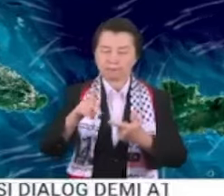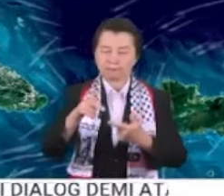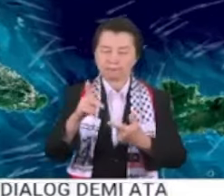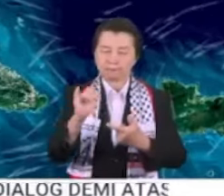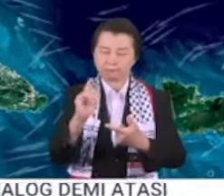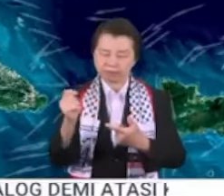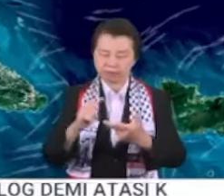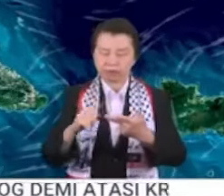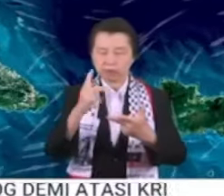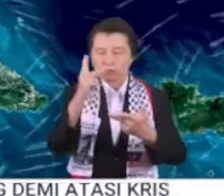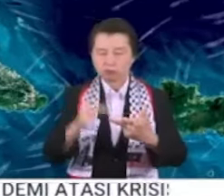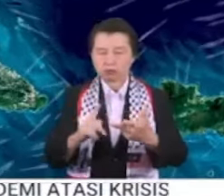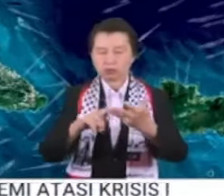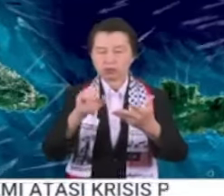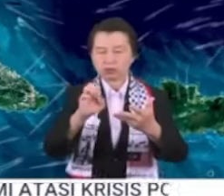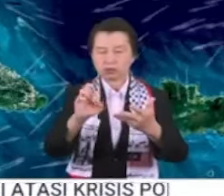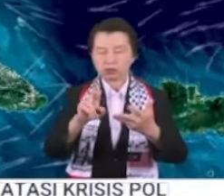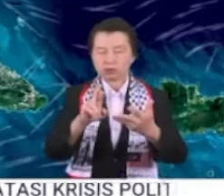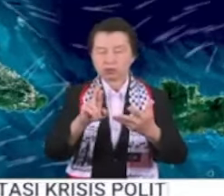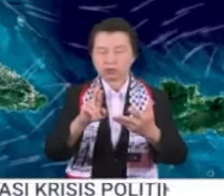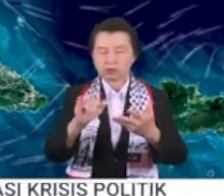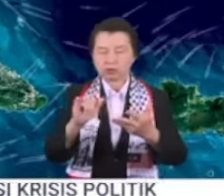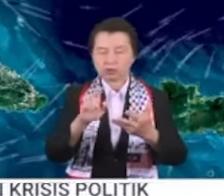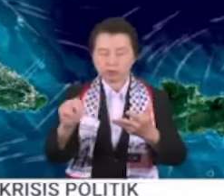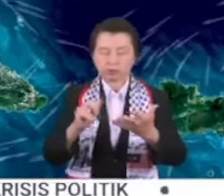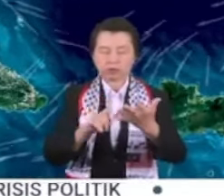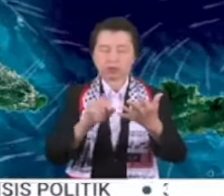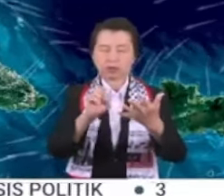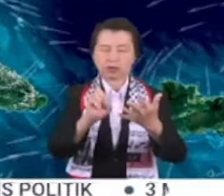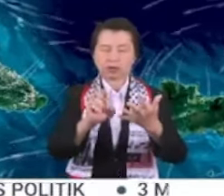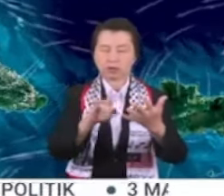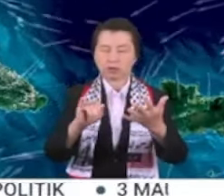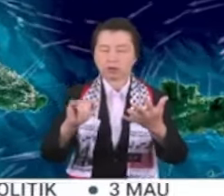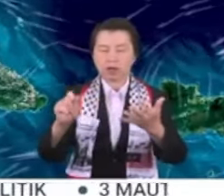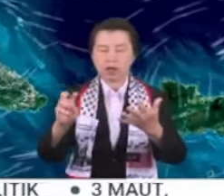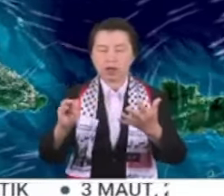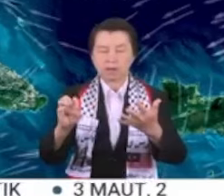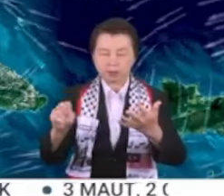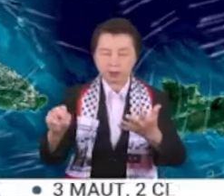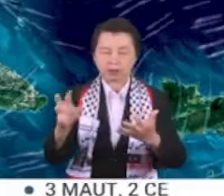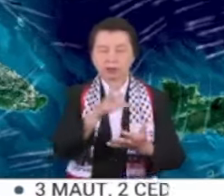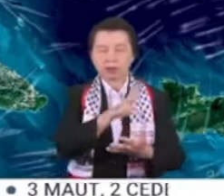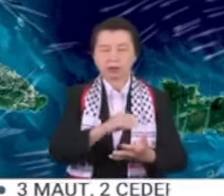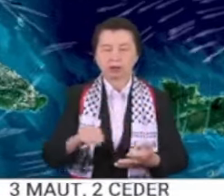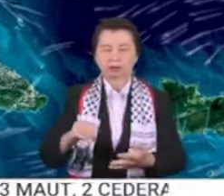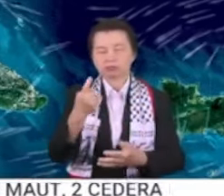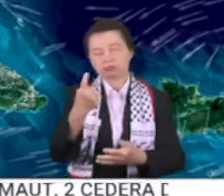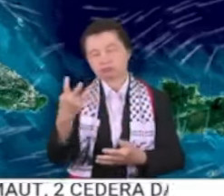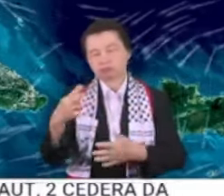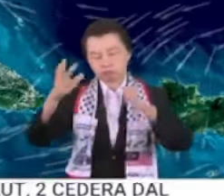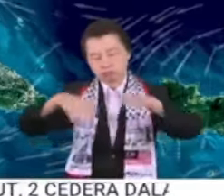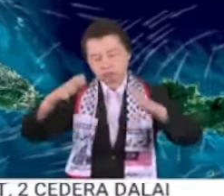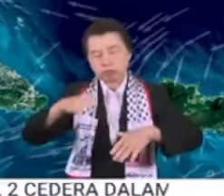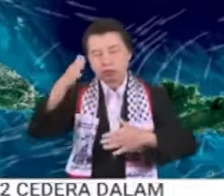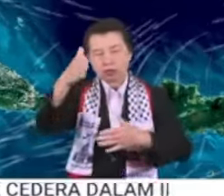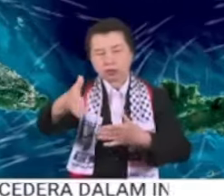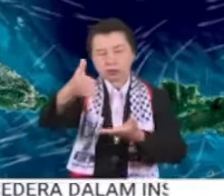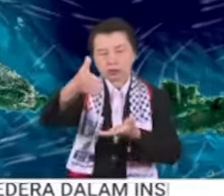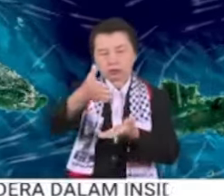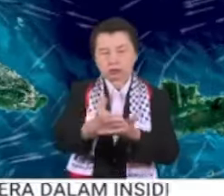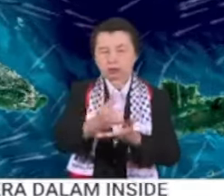bahagian Kuching, Serian dan juga Seri Aman. Keadaan lembap di satu tempat melibatkan negeri Sabah dan juga Sarawak ini akan beransur